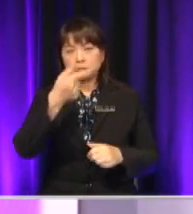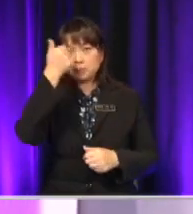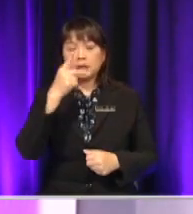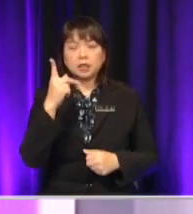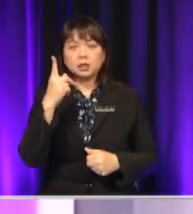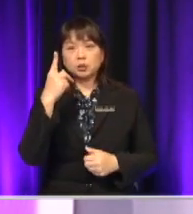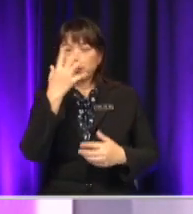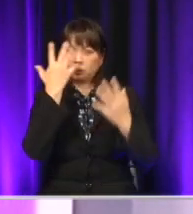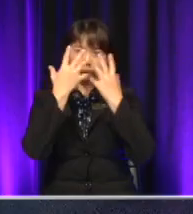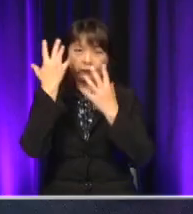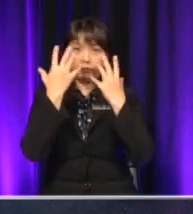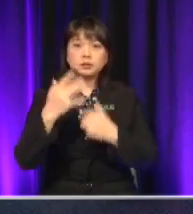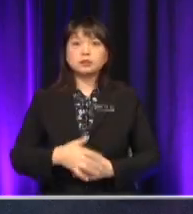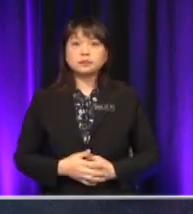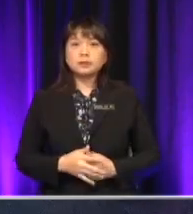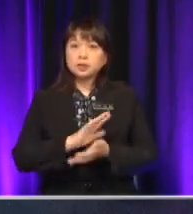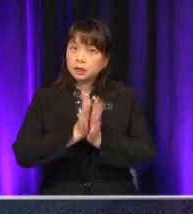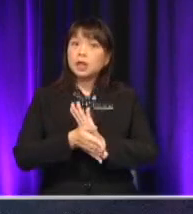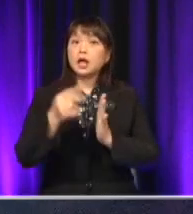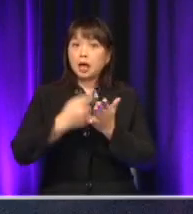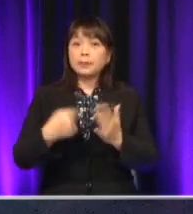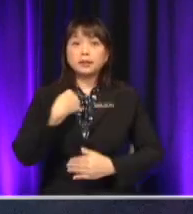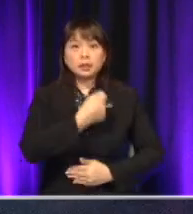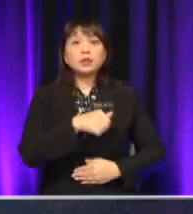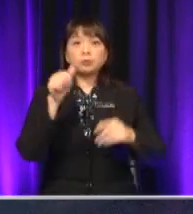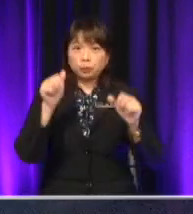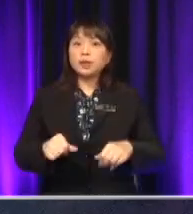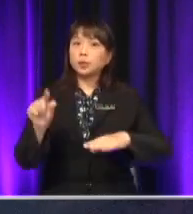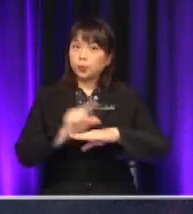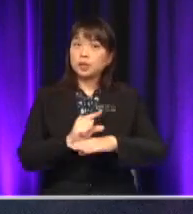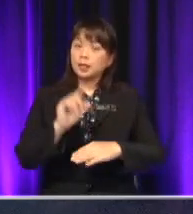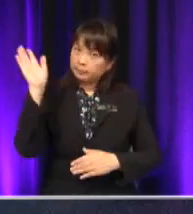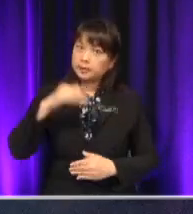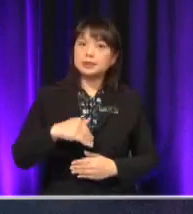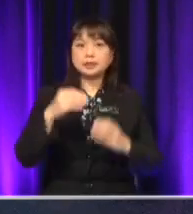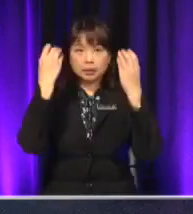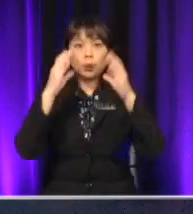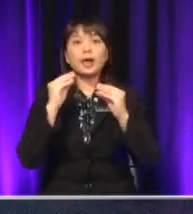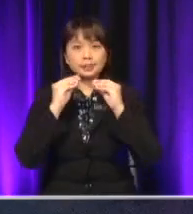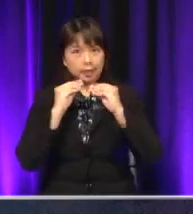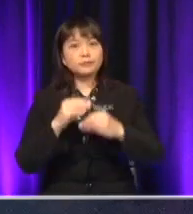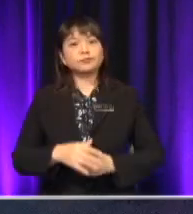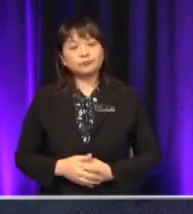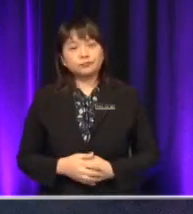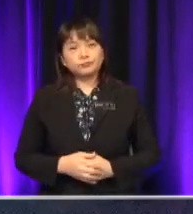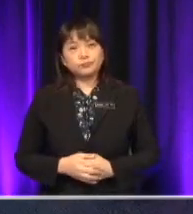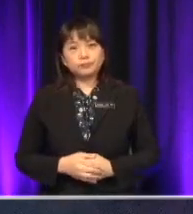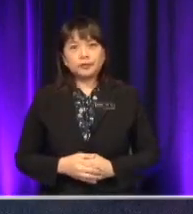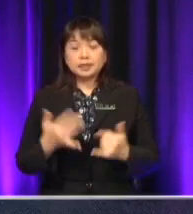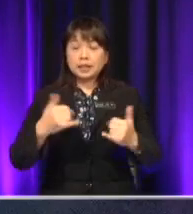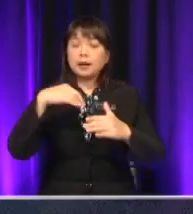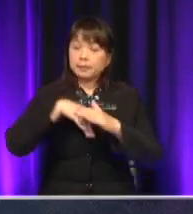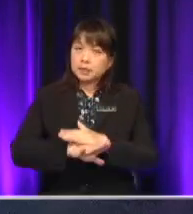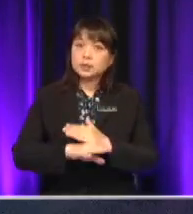sebenarnya. Kalau macam tu, cikgu, apa yang kita boleh guna ni? Mari sini cikgu ajar. Okey. Jom kita masuk kuantitatif, fizik dan